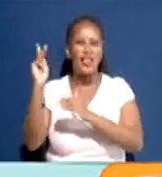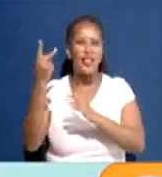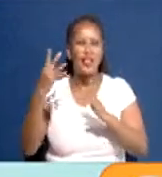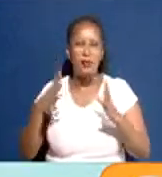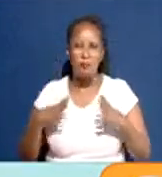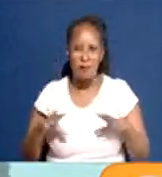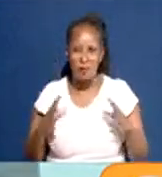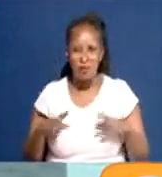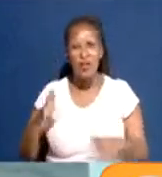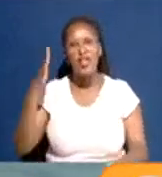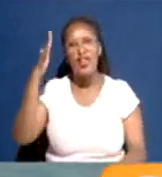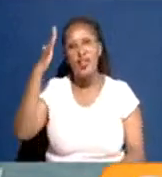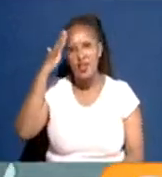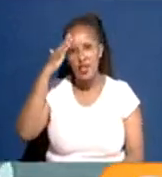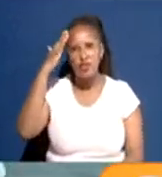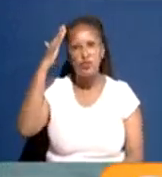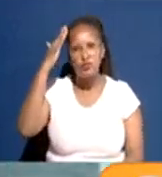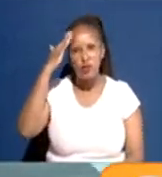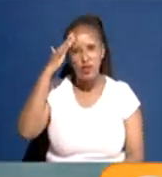Najua